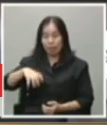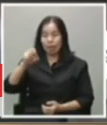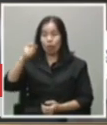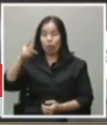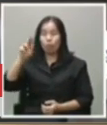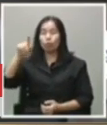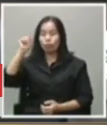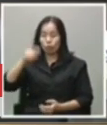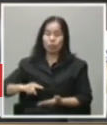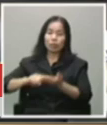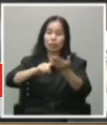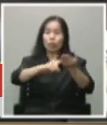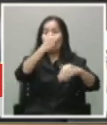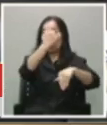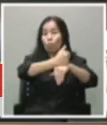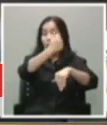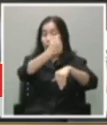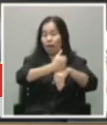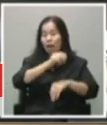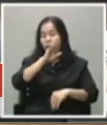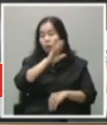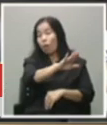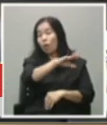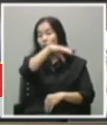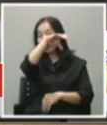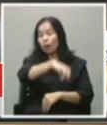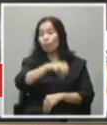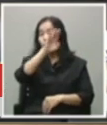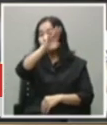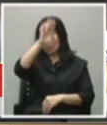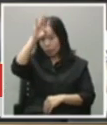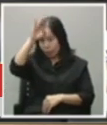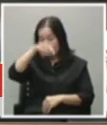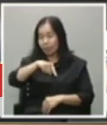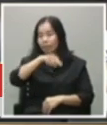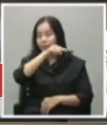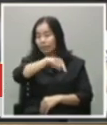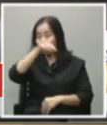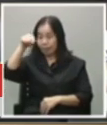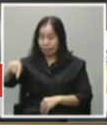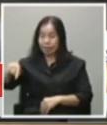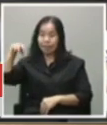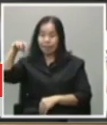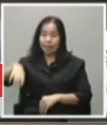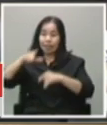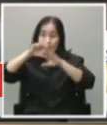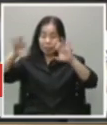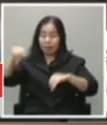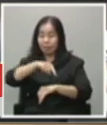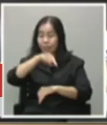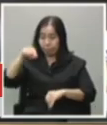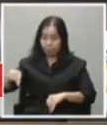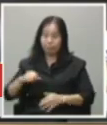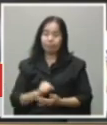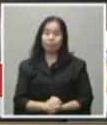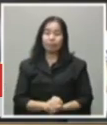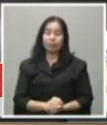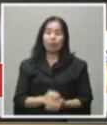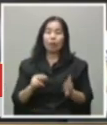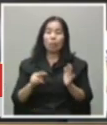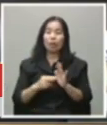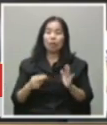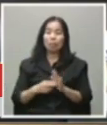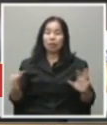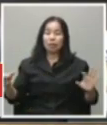หน้าส่วนราชการบอกเลิกสัญญาครับกับกิจการร่วมค้า MTแต่เนื่องจากเชื่อได้ว่าไม่สามารถ